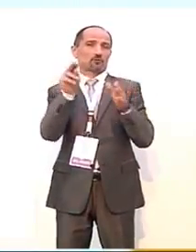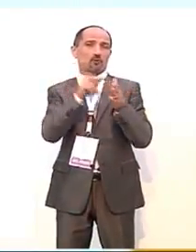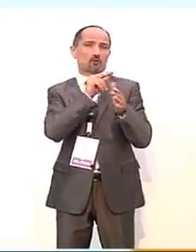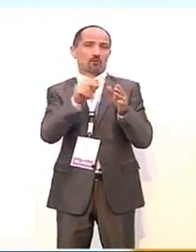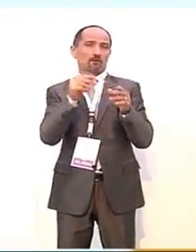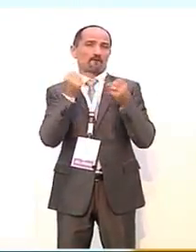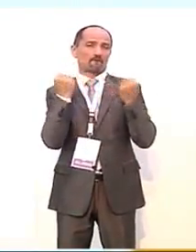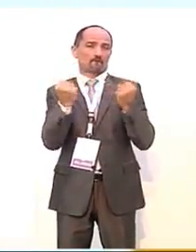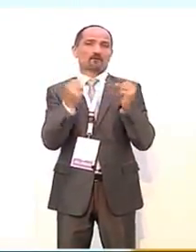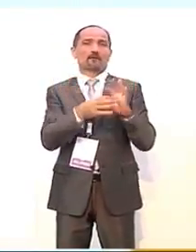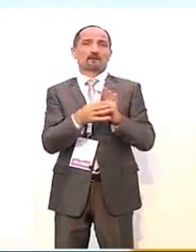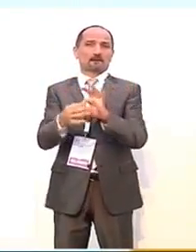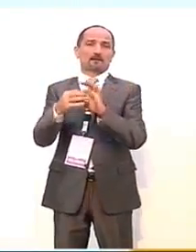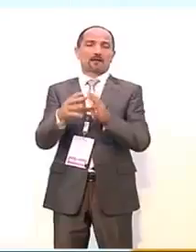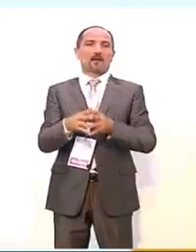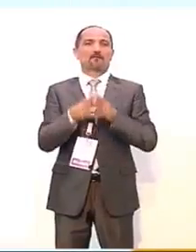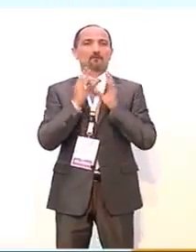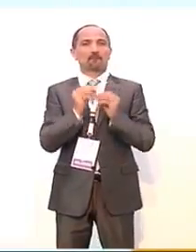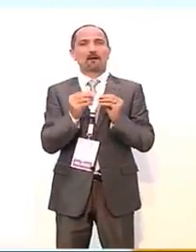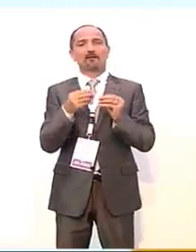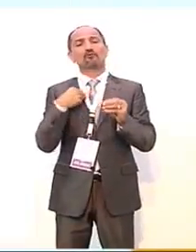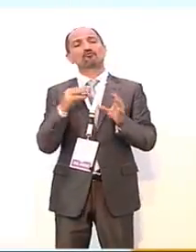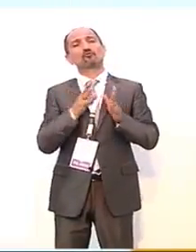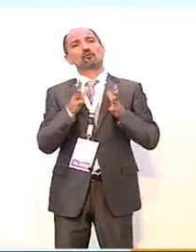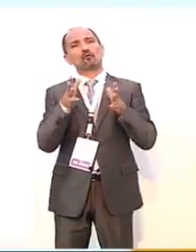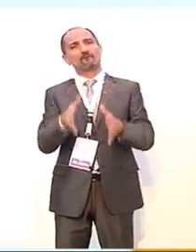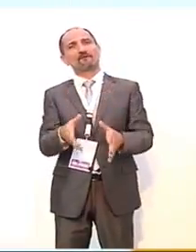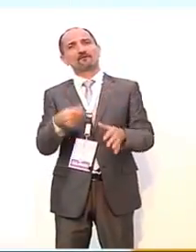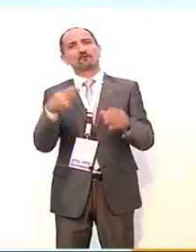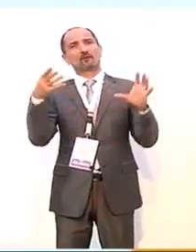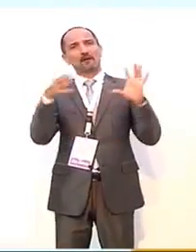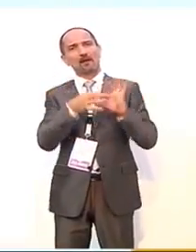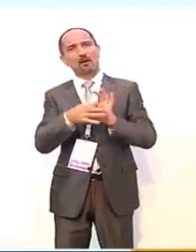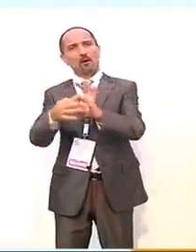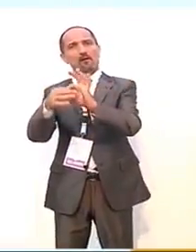fortemente a questa parola, ma io sono convinto che essere legato alla parola Europa